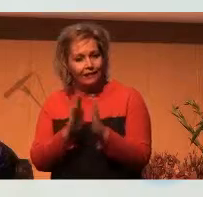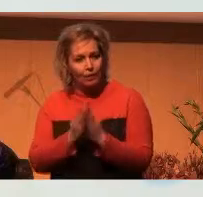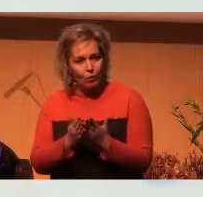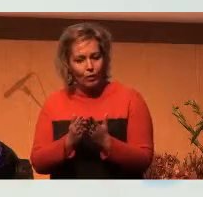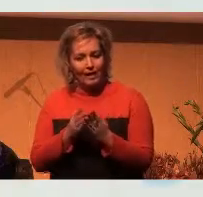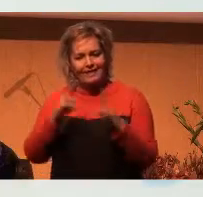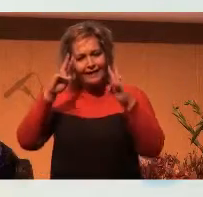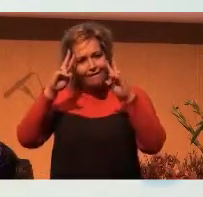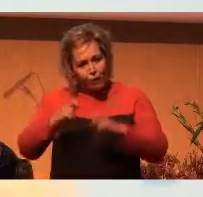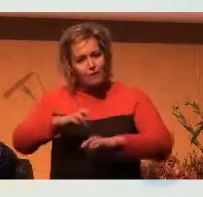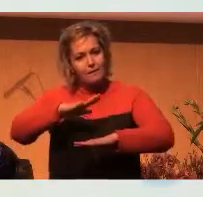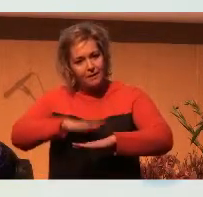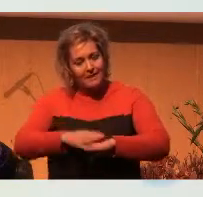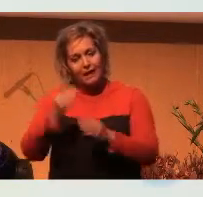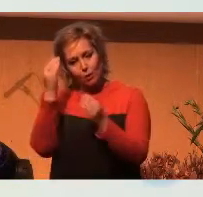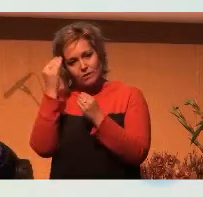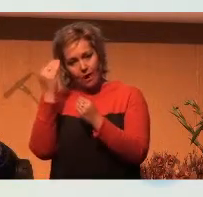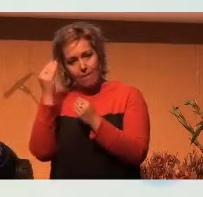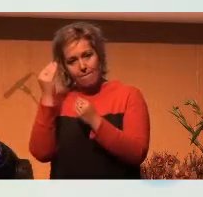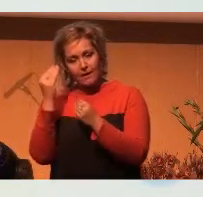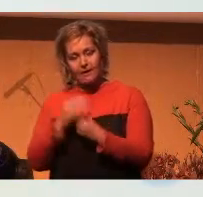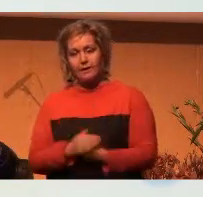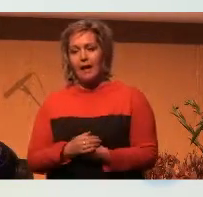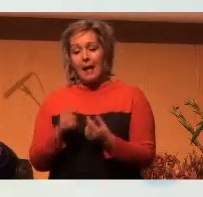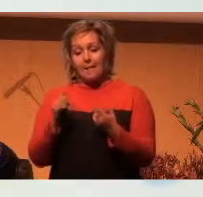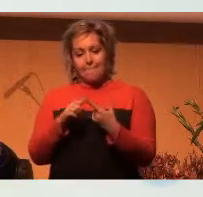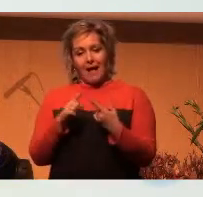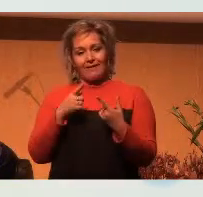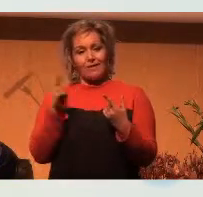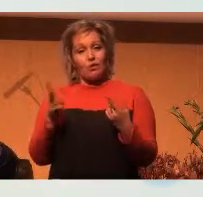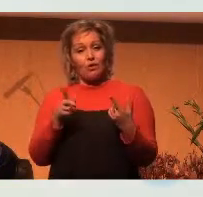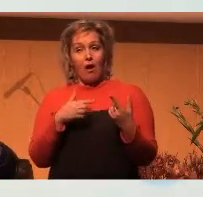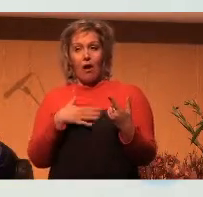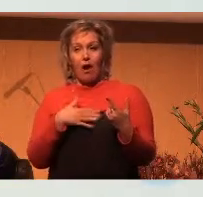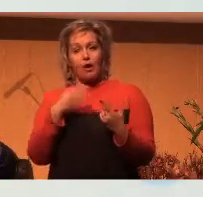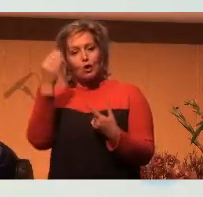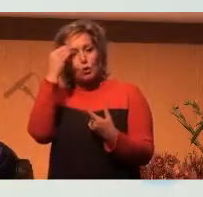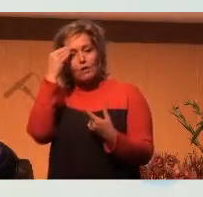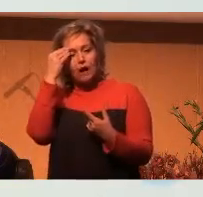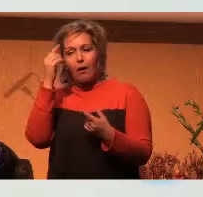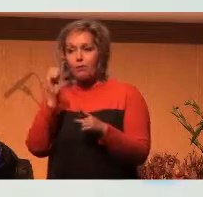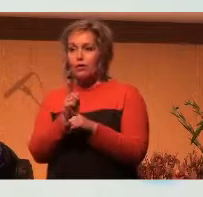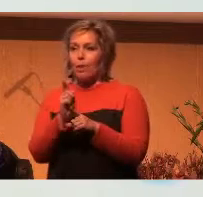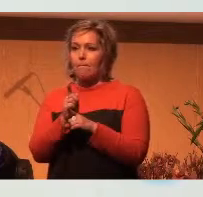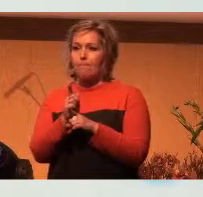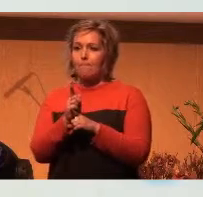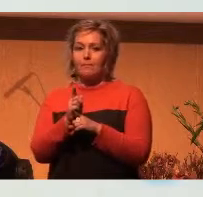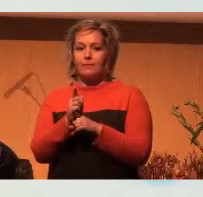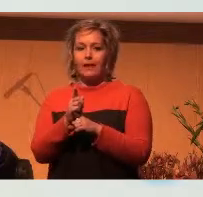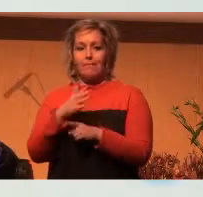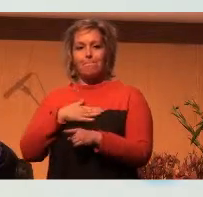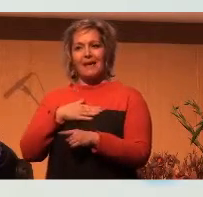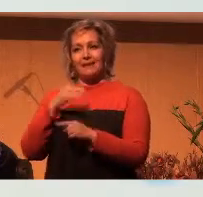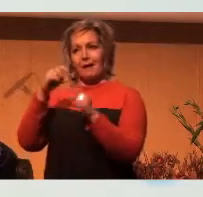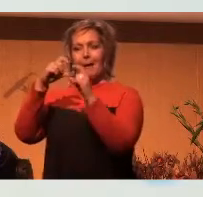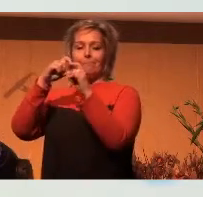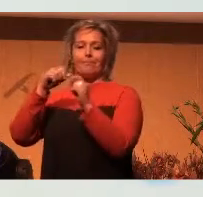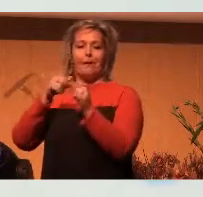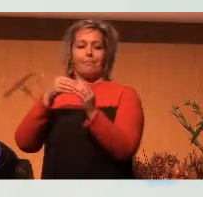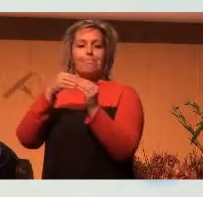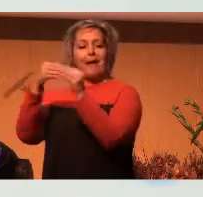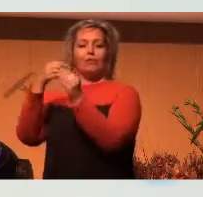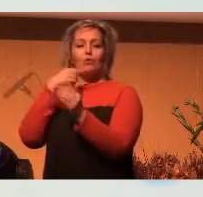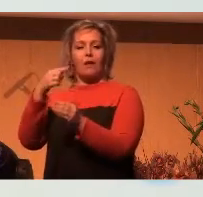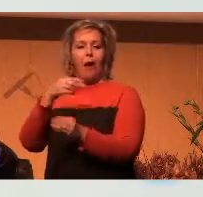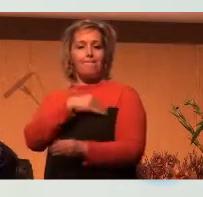Det er den forskningsbaserte kunnskapen. Men så har vi også den kunnskapen som min mentor en gang i tiden snakket om,